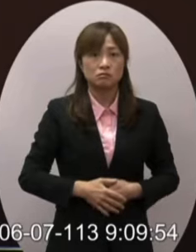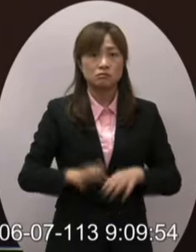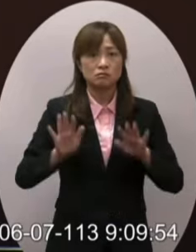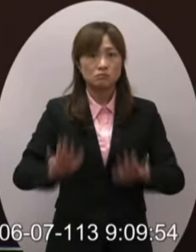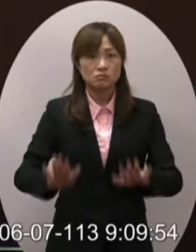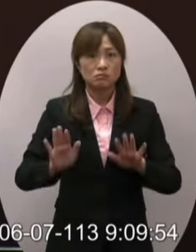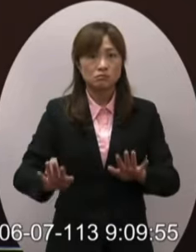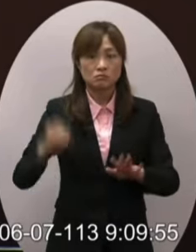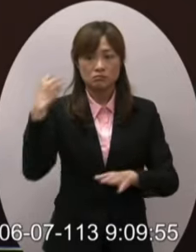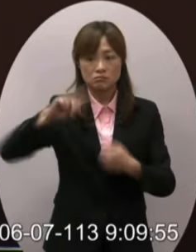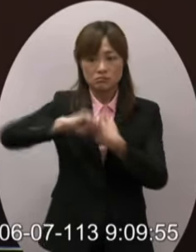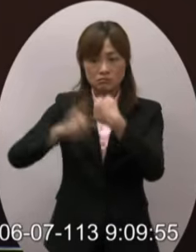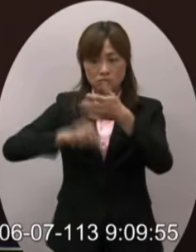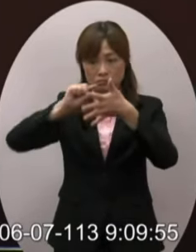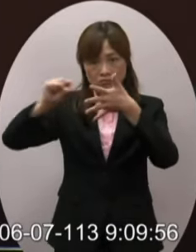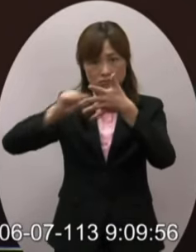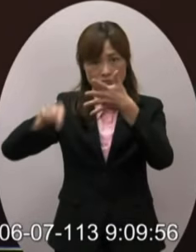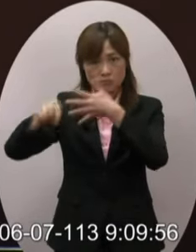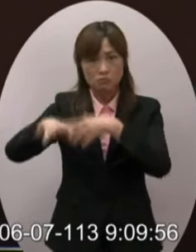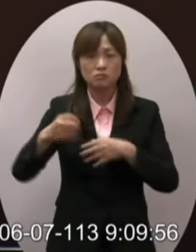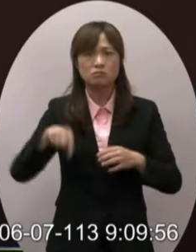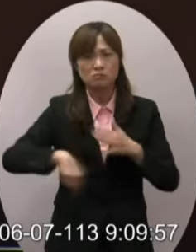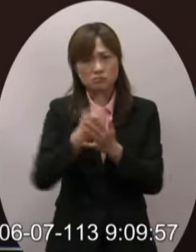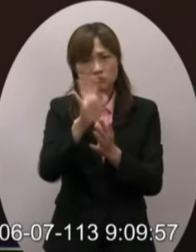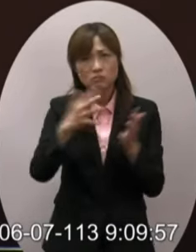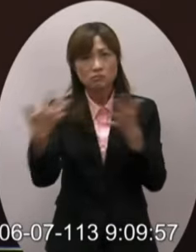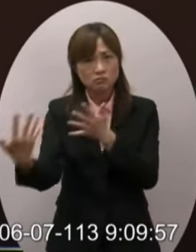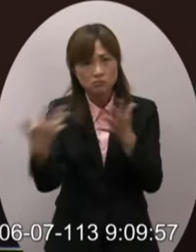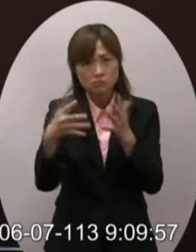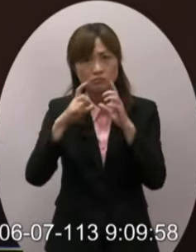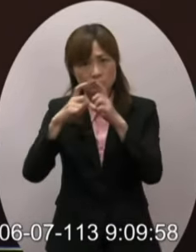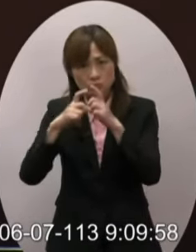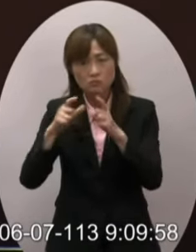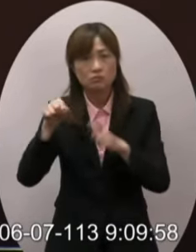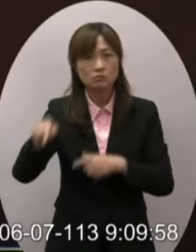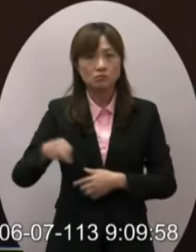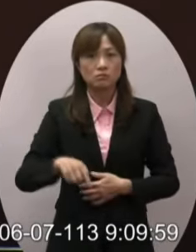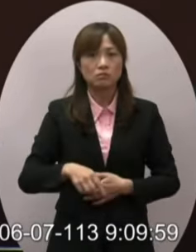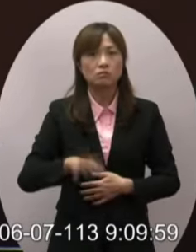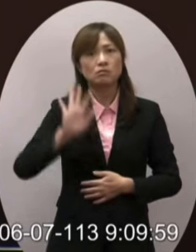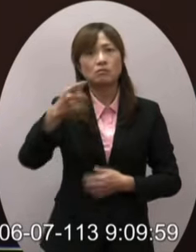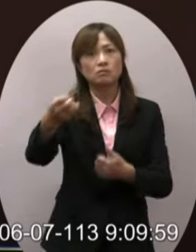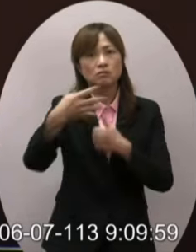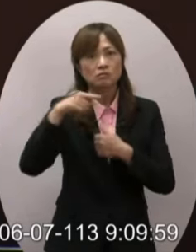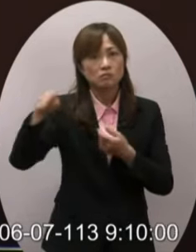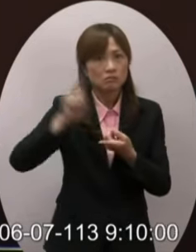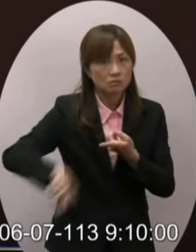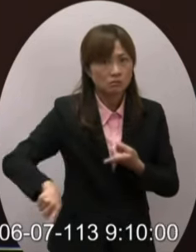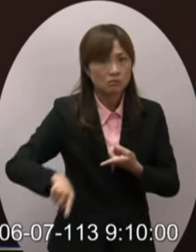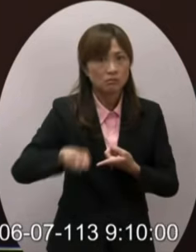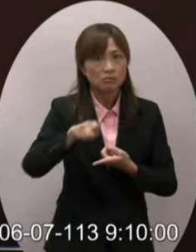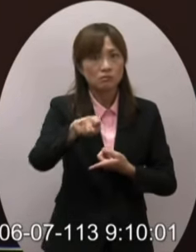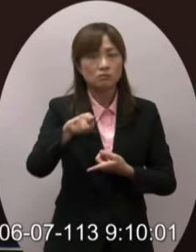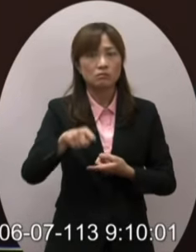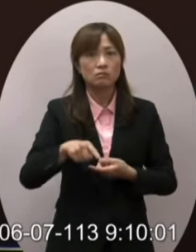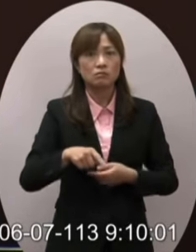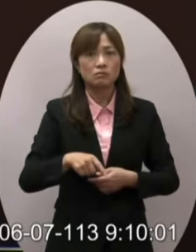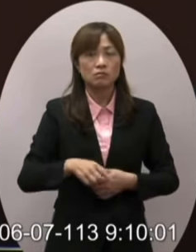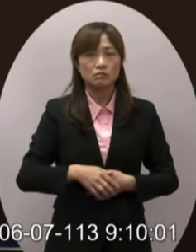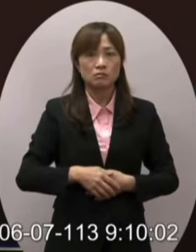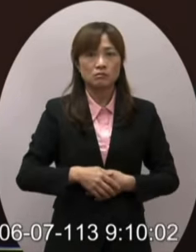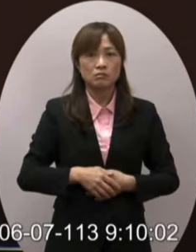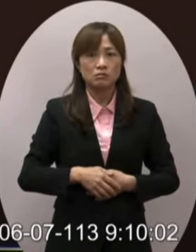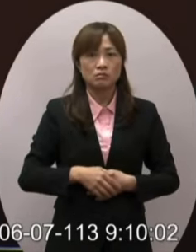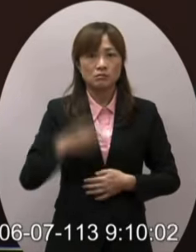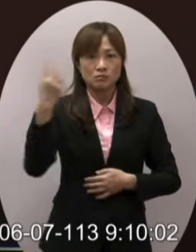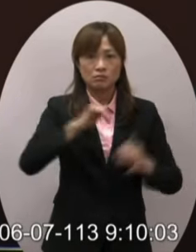哦，只是问答而已。结果你跟我讲，你想打脸赖清德吗？卓荣泰，无差别调查民